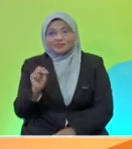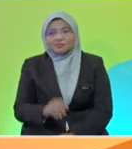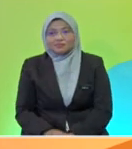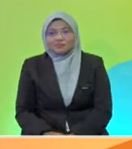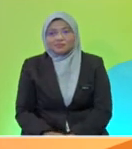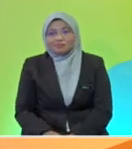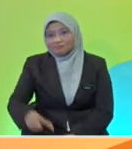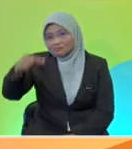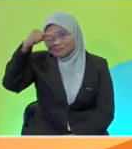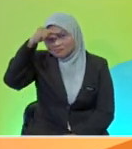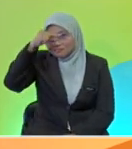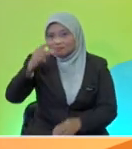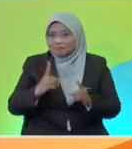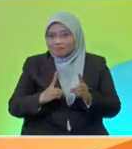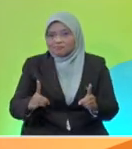Abang